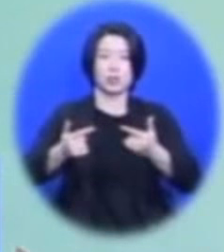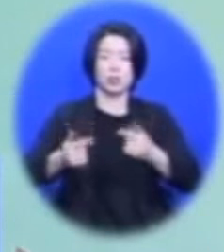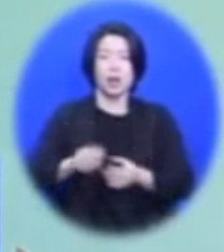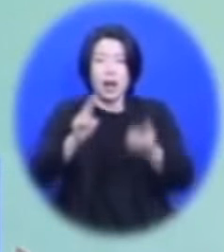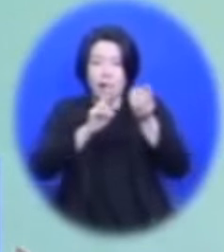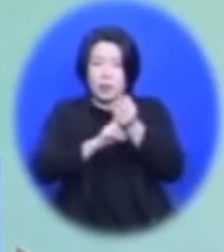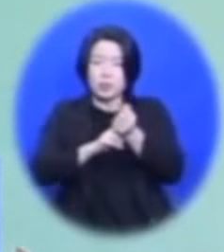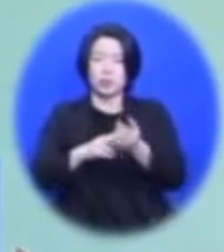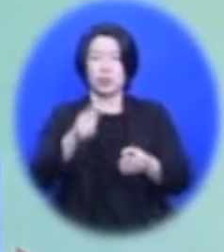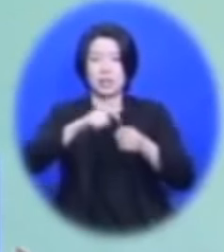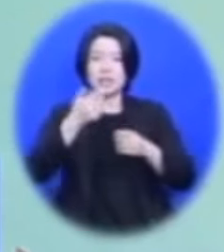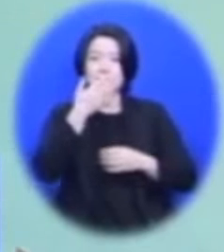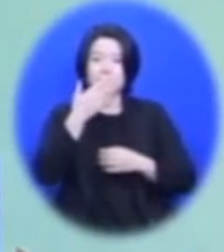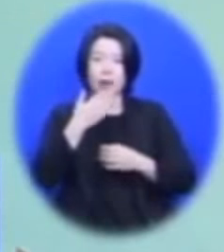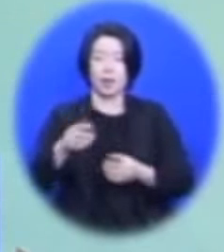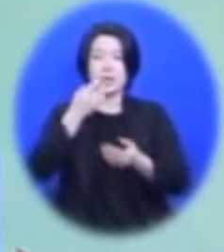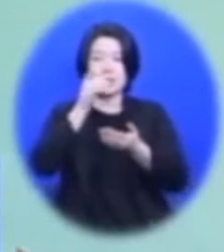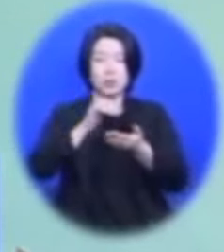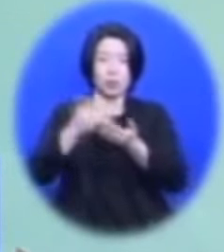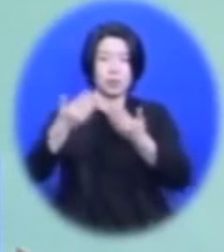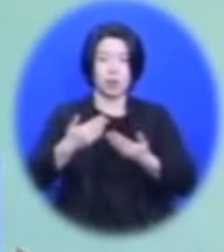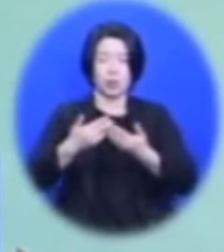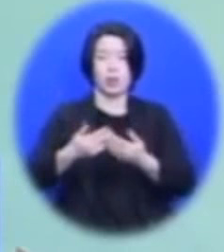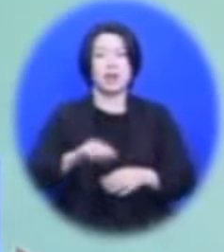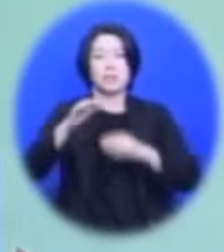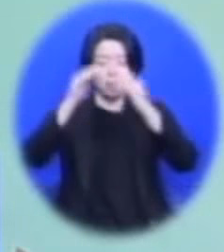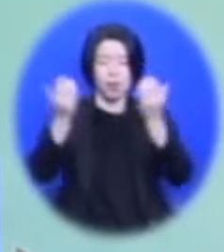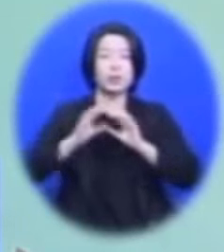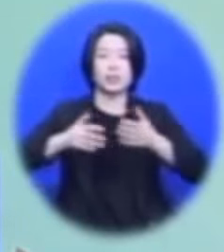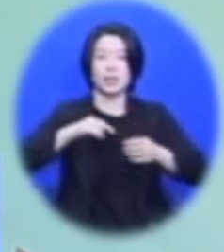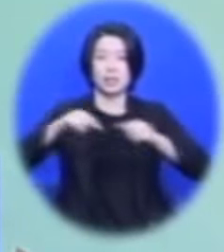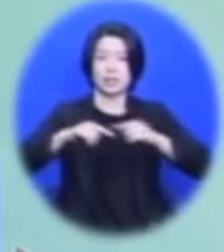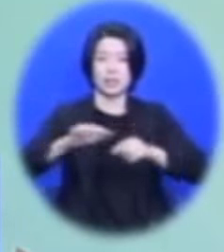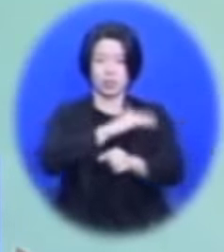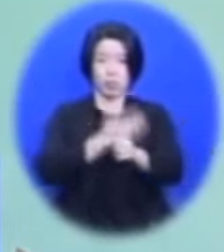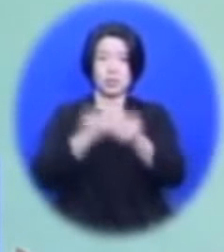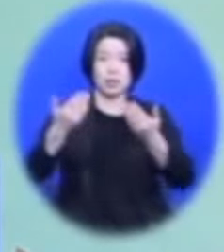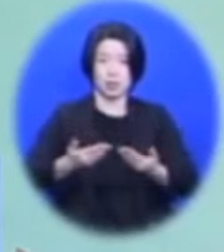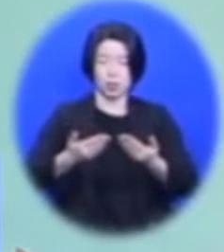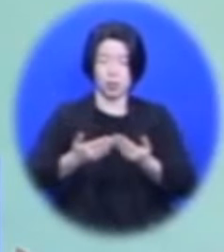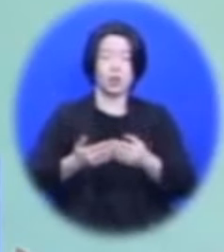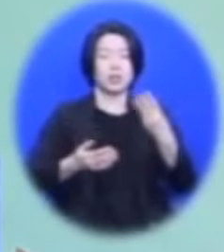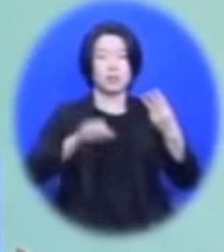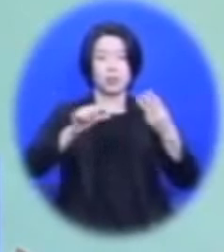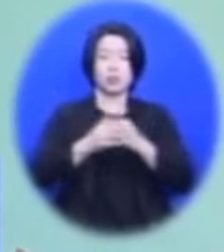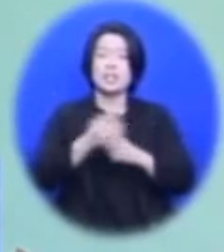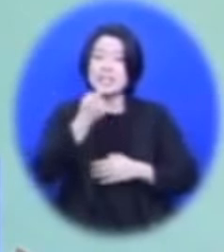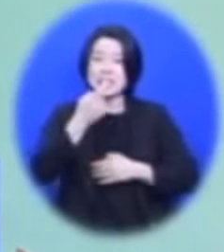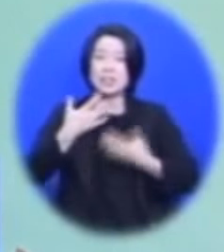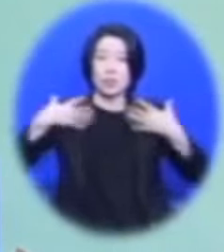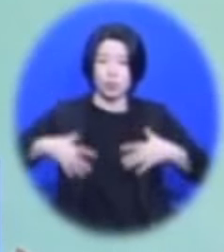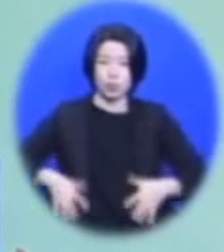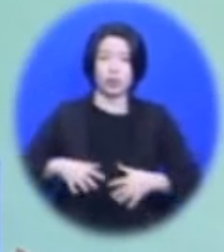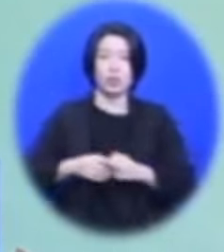감추었던 만나와 흰돌을 받고, 2장 26절에 만국을 다스리는 권세를 받고, 3장 5절에 흰옷을 입을 것이고 그